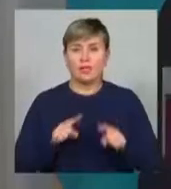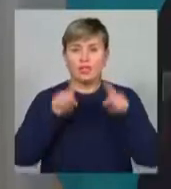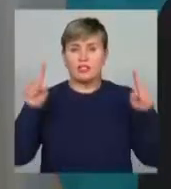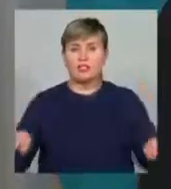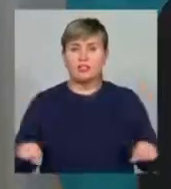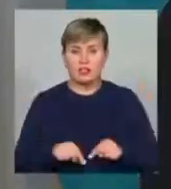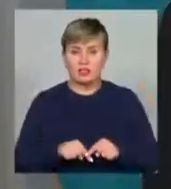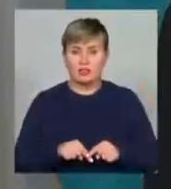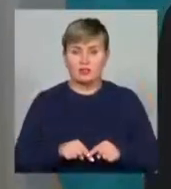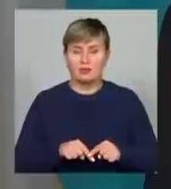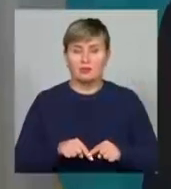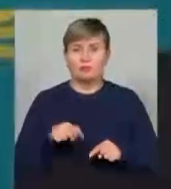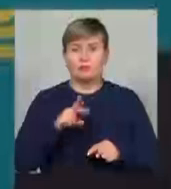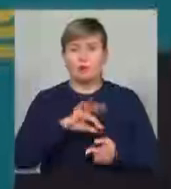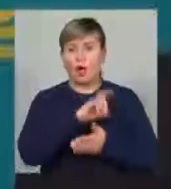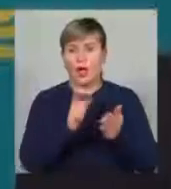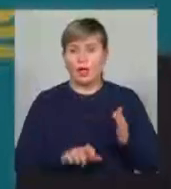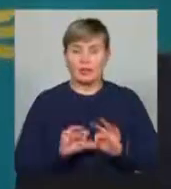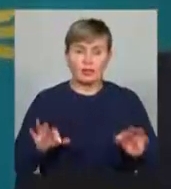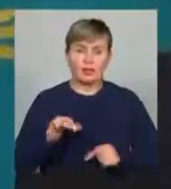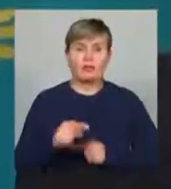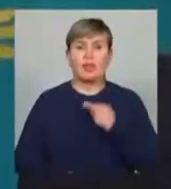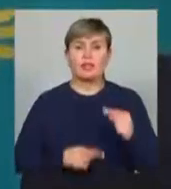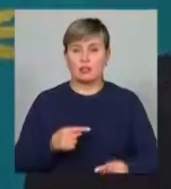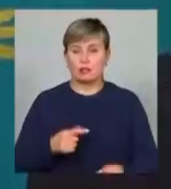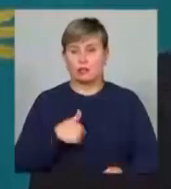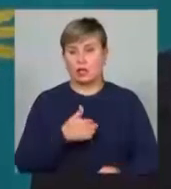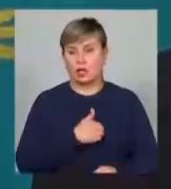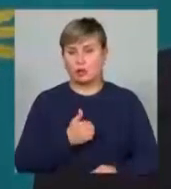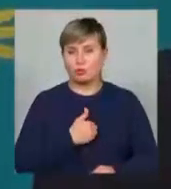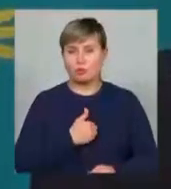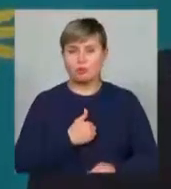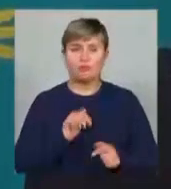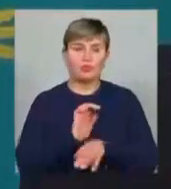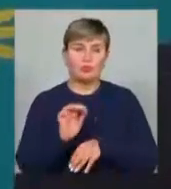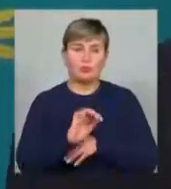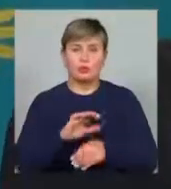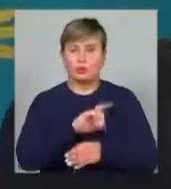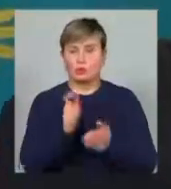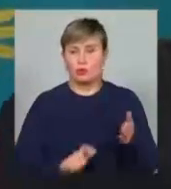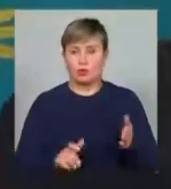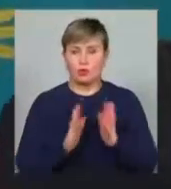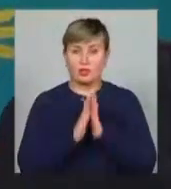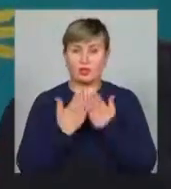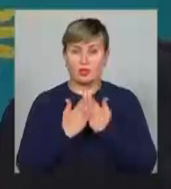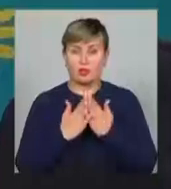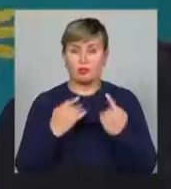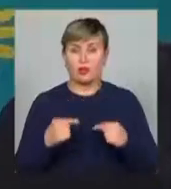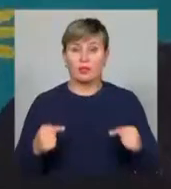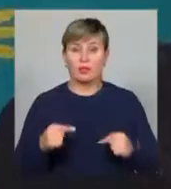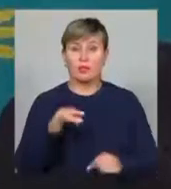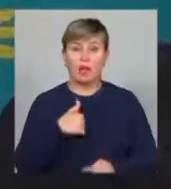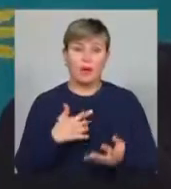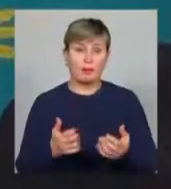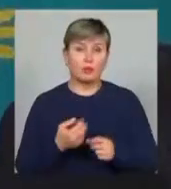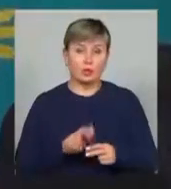сертификат по жанру поэзия. Я на следующий год хочу выпустить свой сборник стихов. Я вот